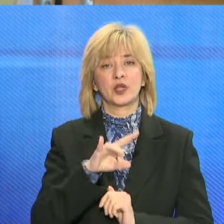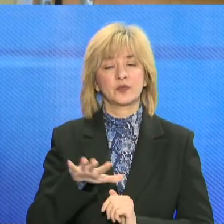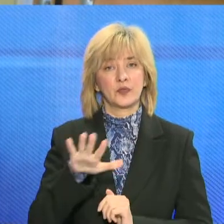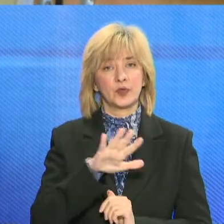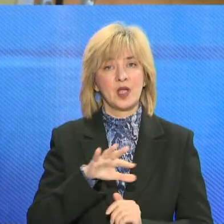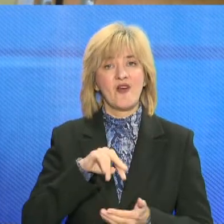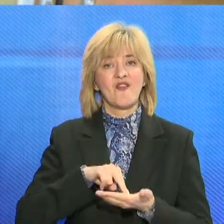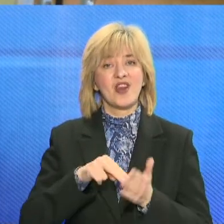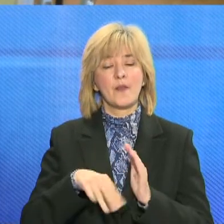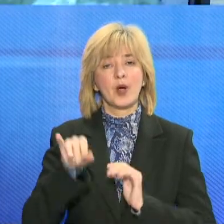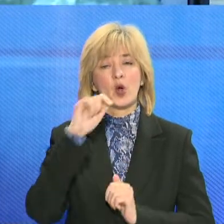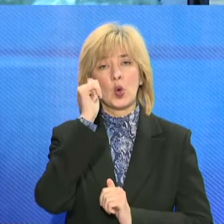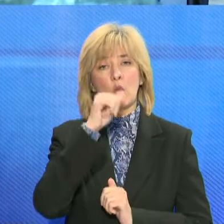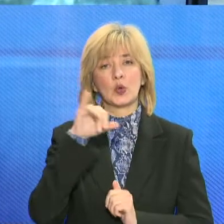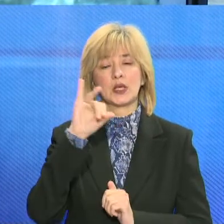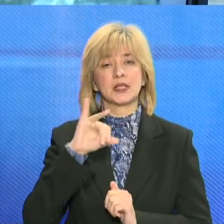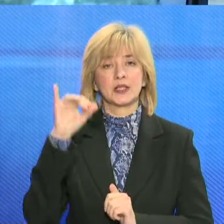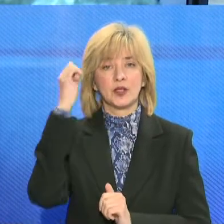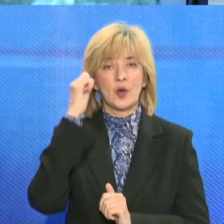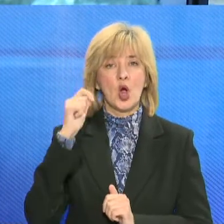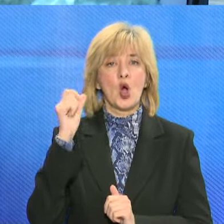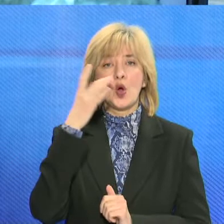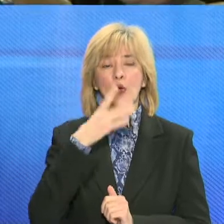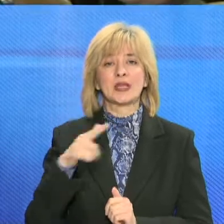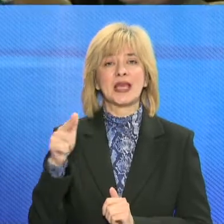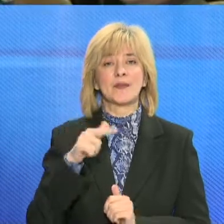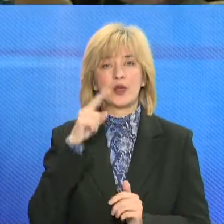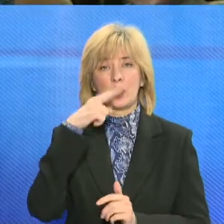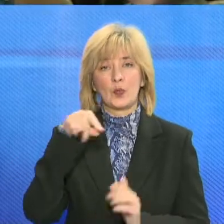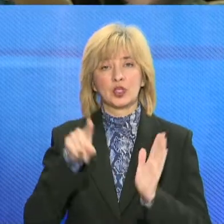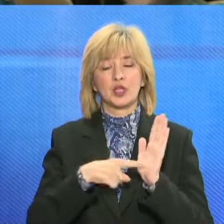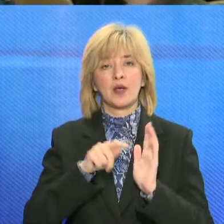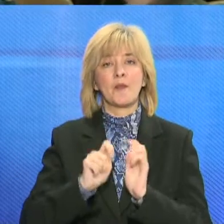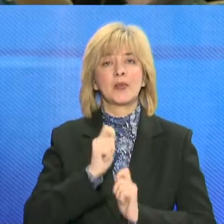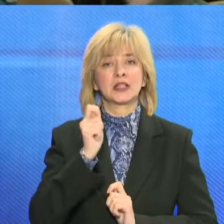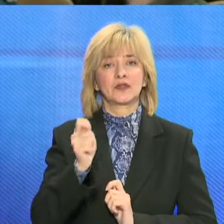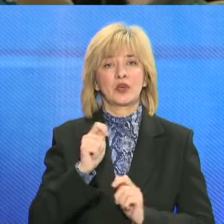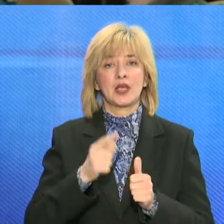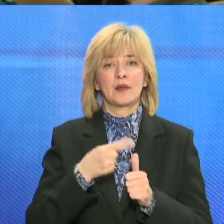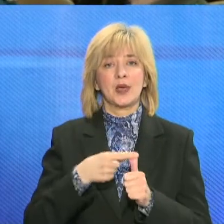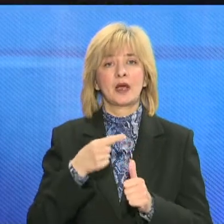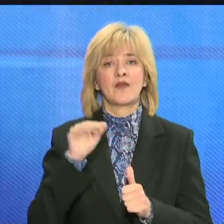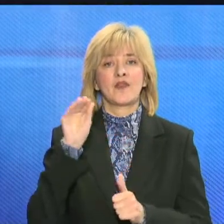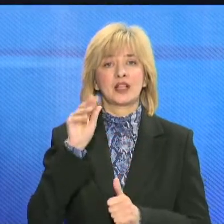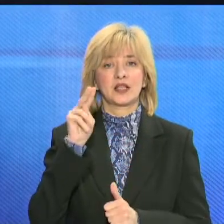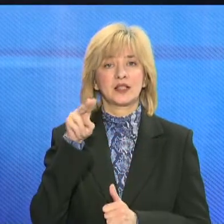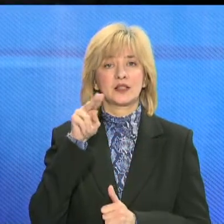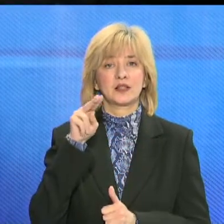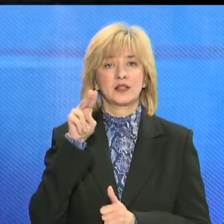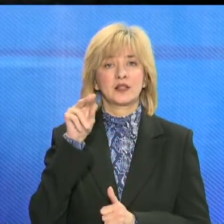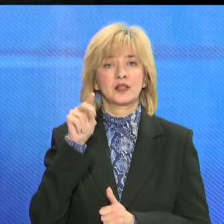рамках Года історичної пам'яті Гродінської гімназії номер 6 присвоєне ім'я Фелікса Дзержинського.